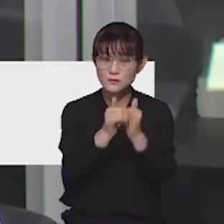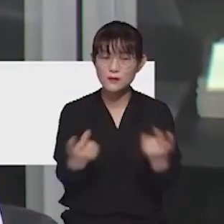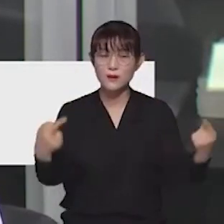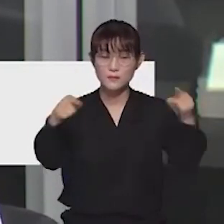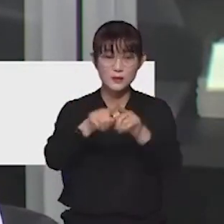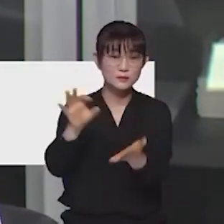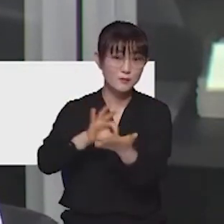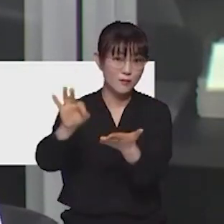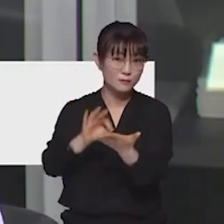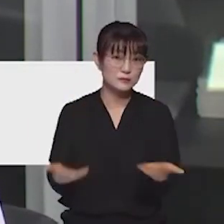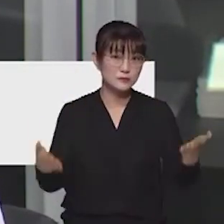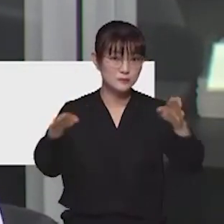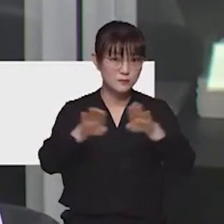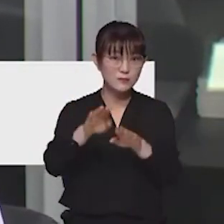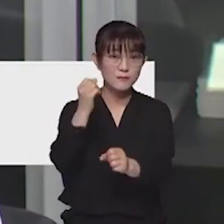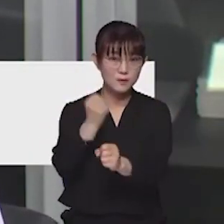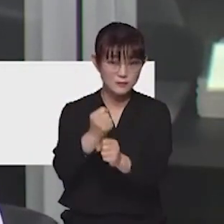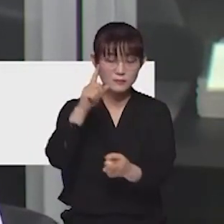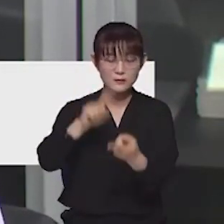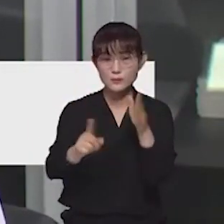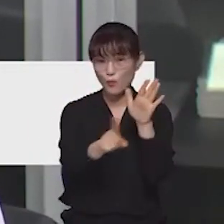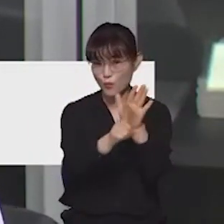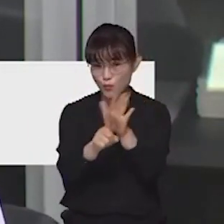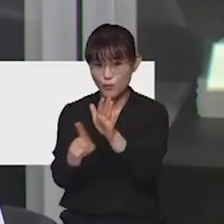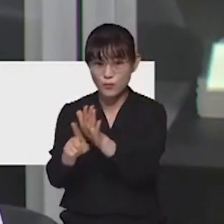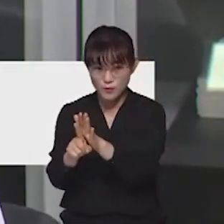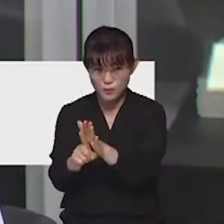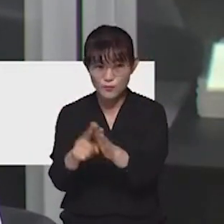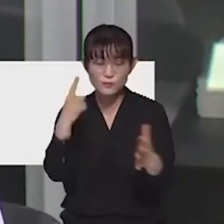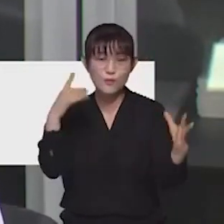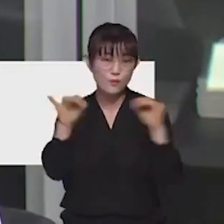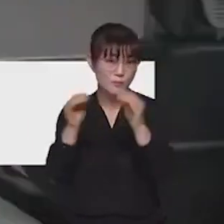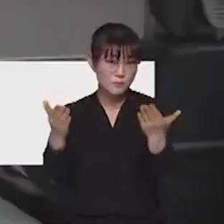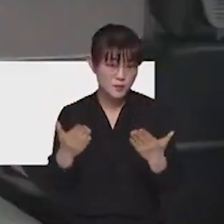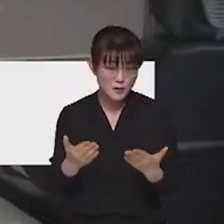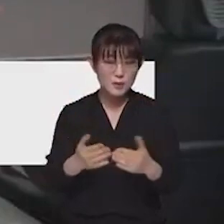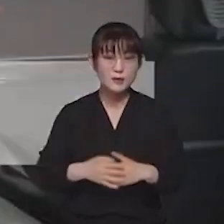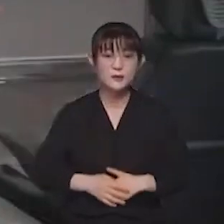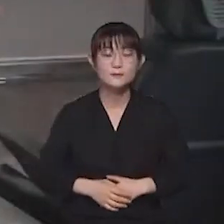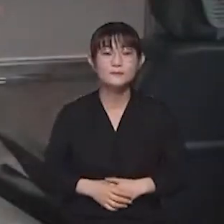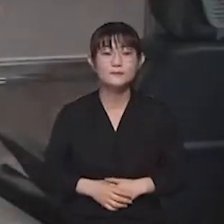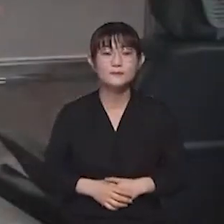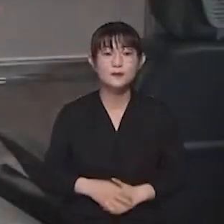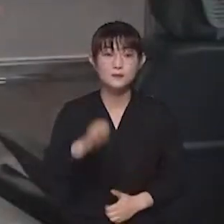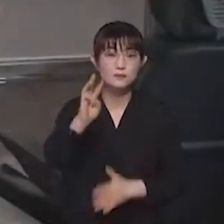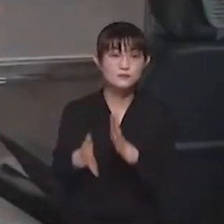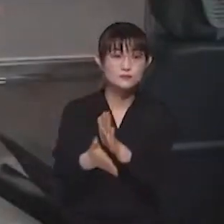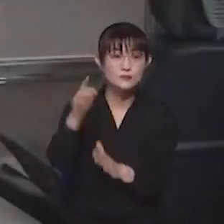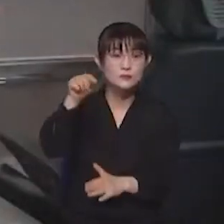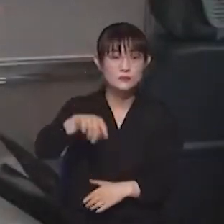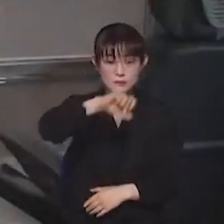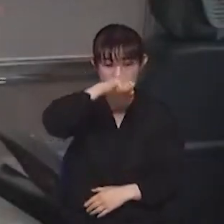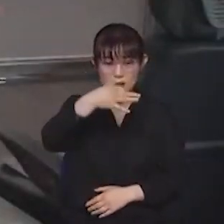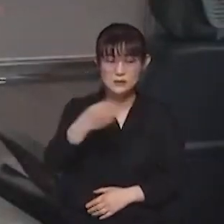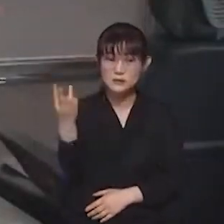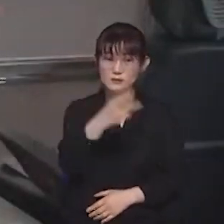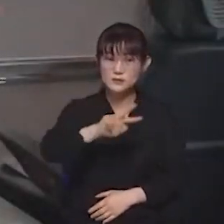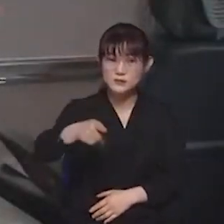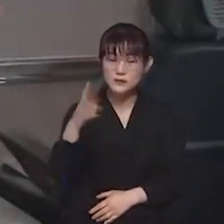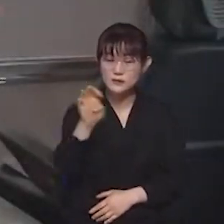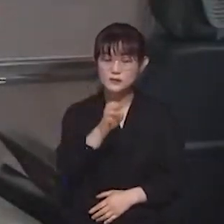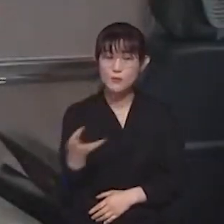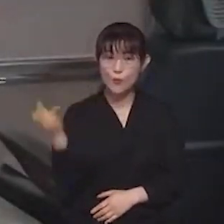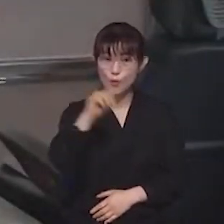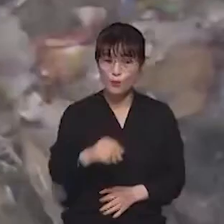함께하는 시설로 그렇게 만들겠다는 것을 충분히 홍보해서 동의를 받도록 그렇게 하겠습니다 광주시는 예산 3240억원을